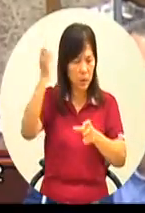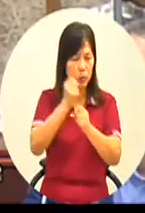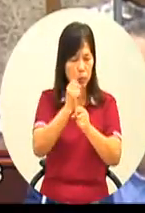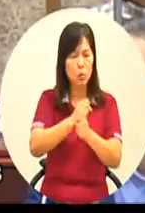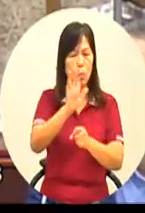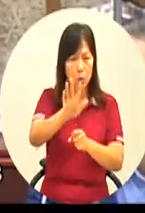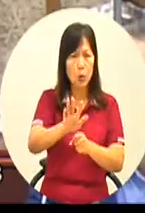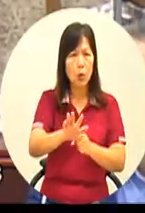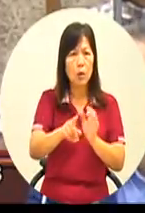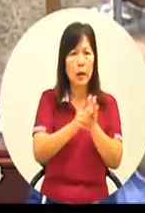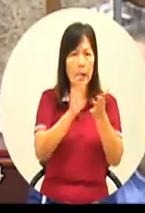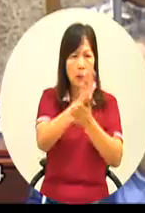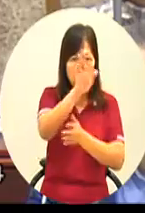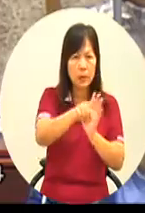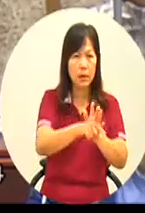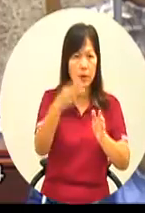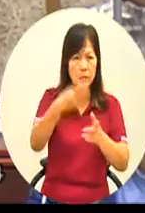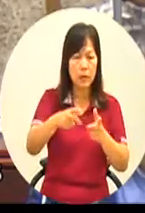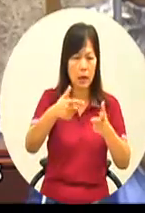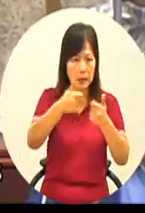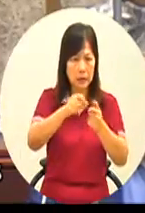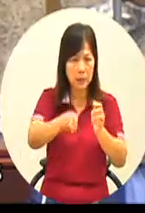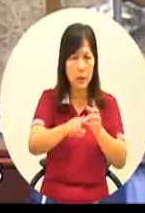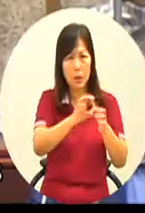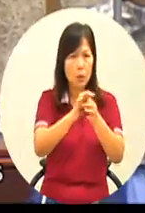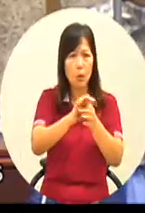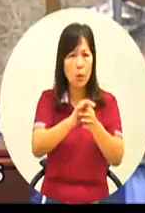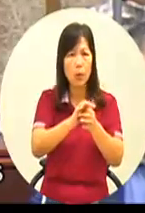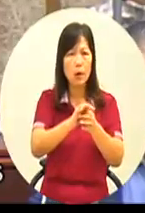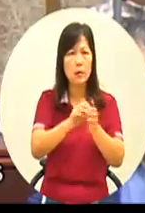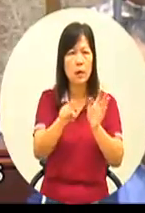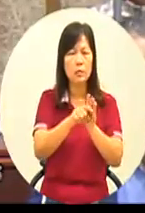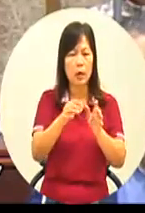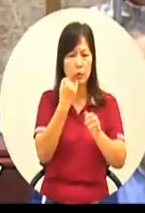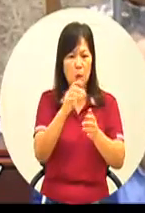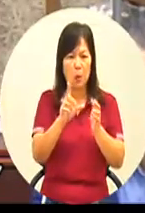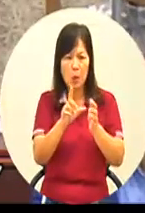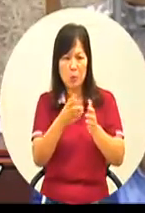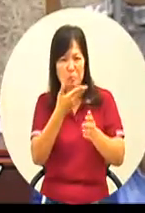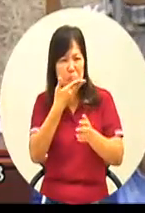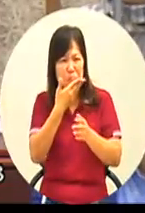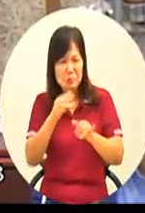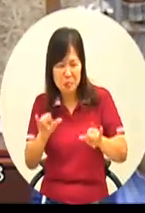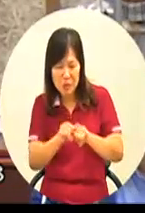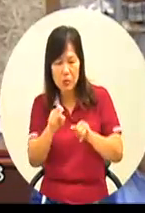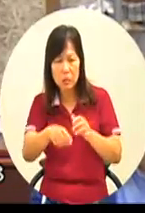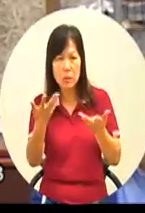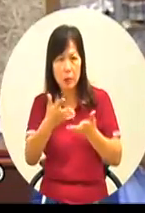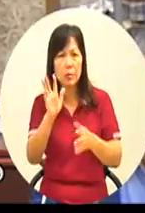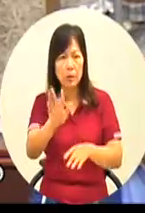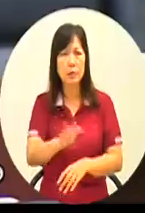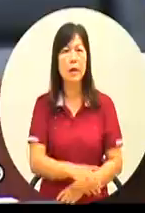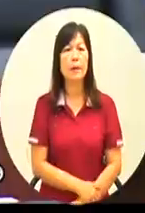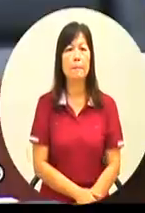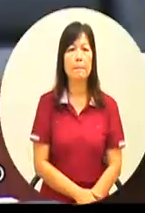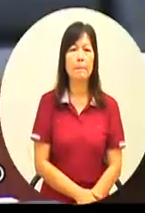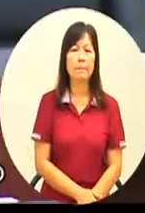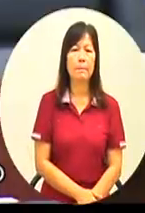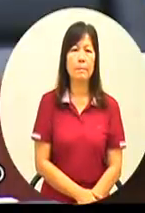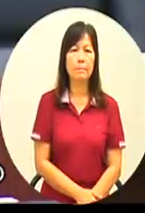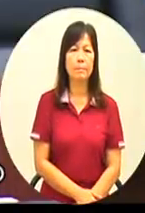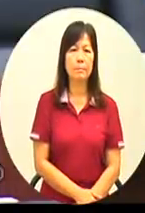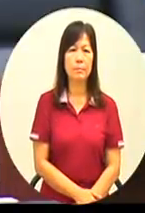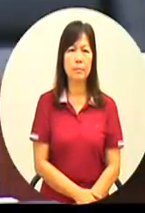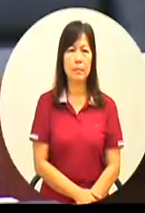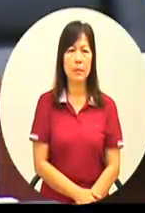后他可能就不适合再从事相关的可能有利益冲突的事件。 好，来，